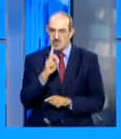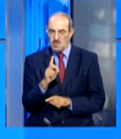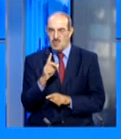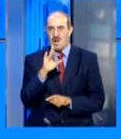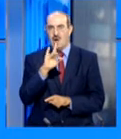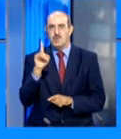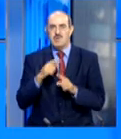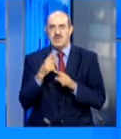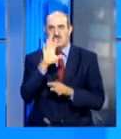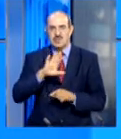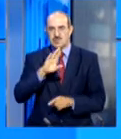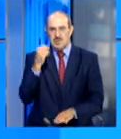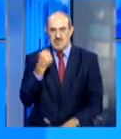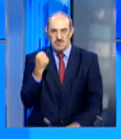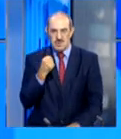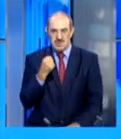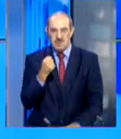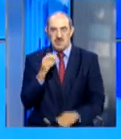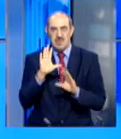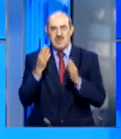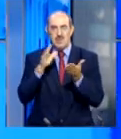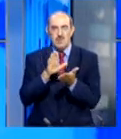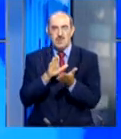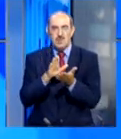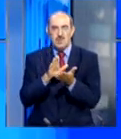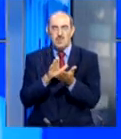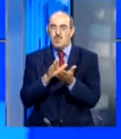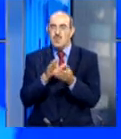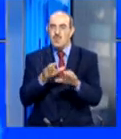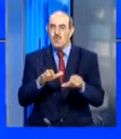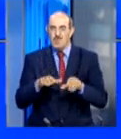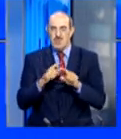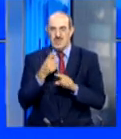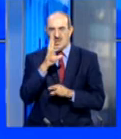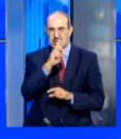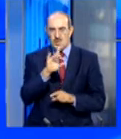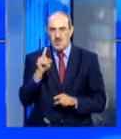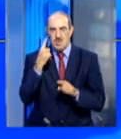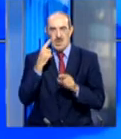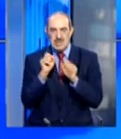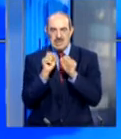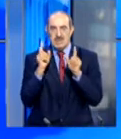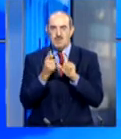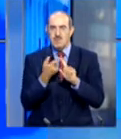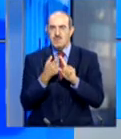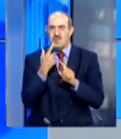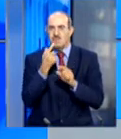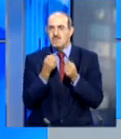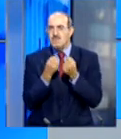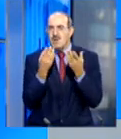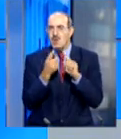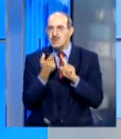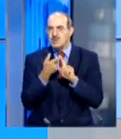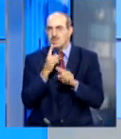الإنسان في الصحراء الغربية مكتب المفوض السامي لحقوق الإنسان إلى الكشف عن الأسباب التي تعوق